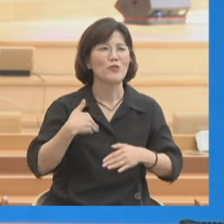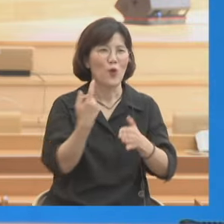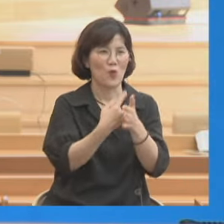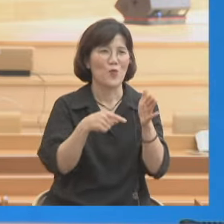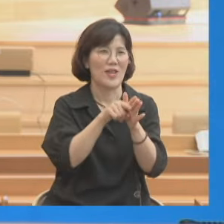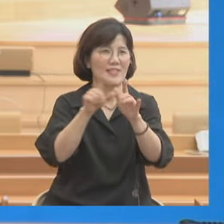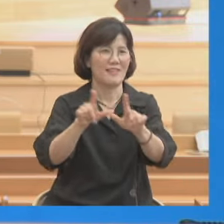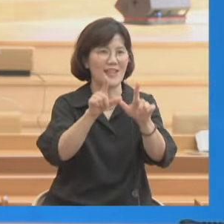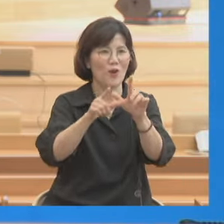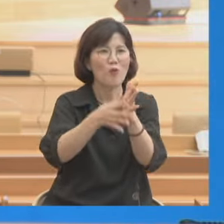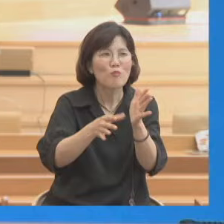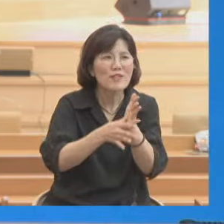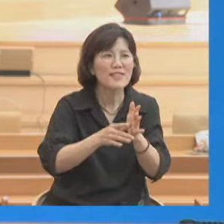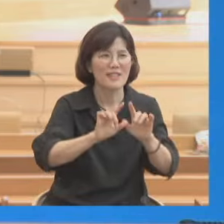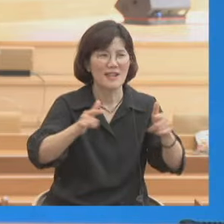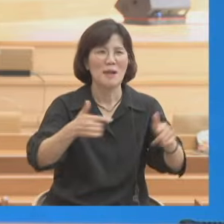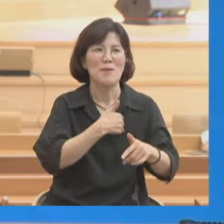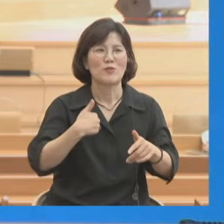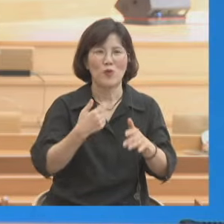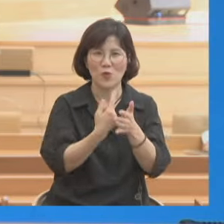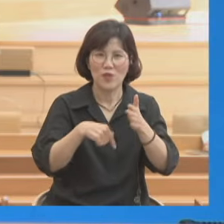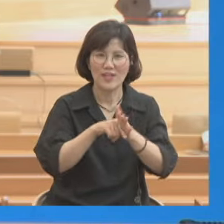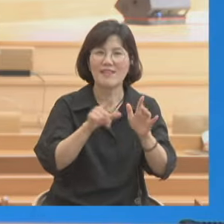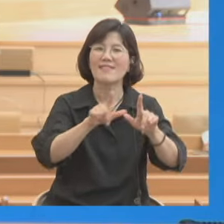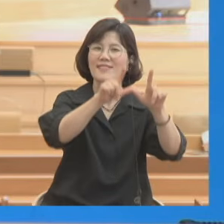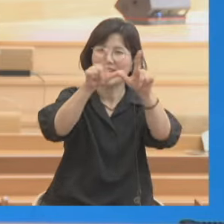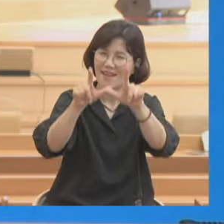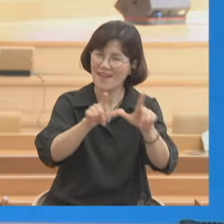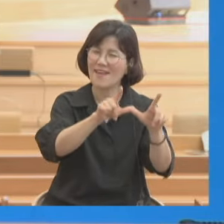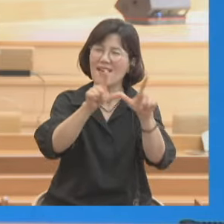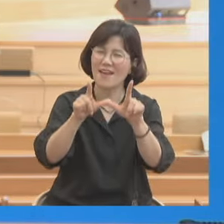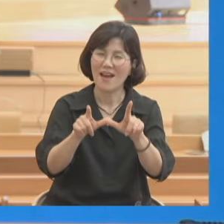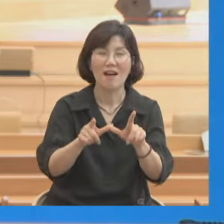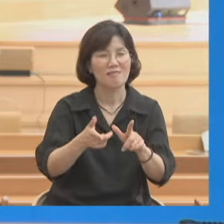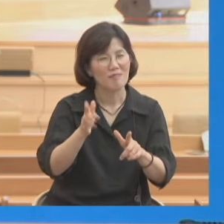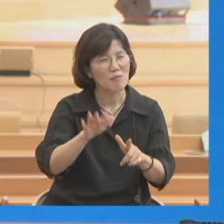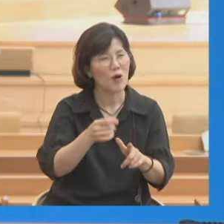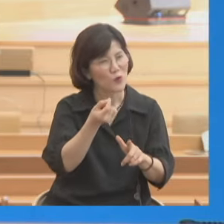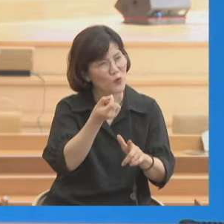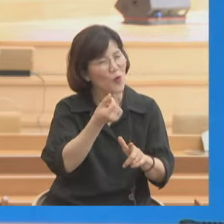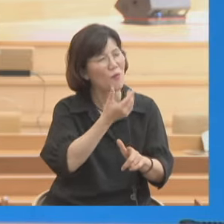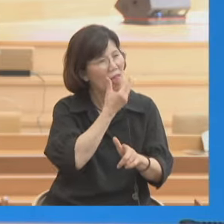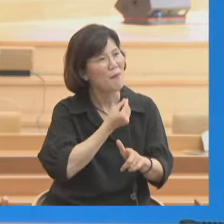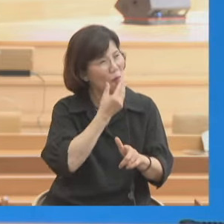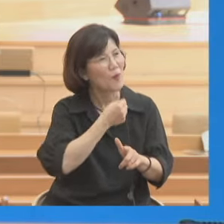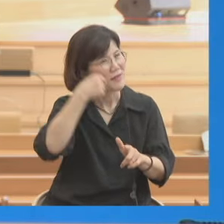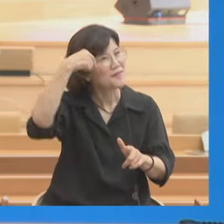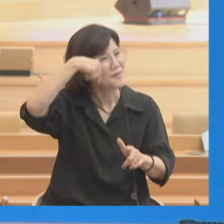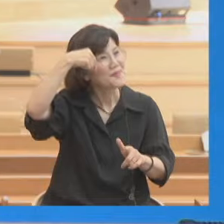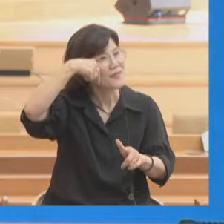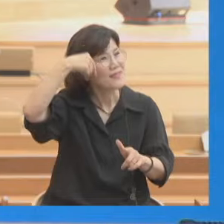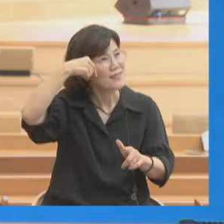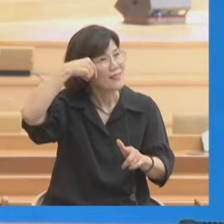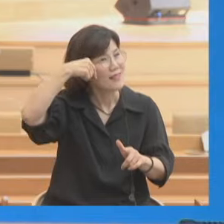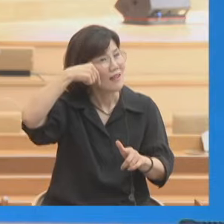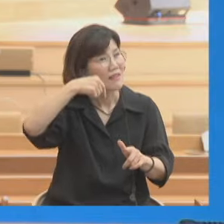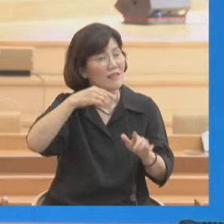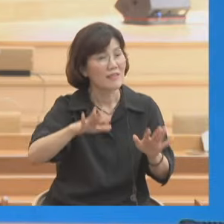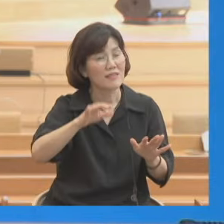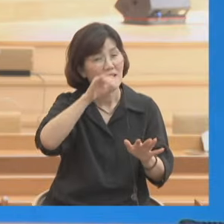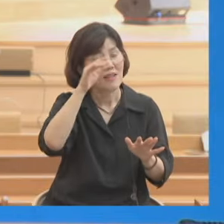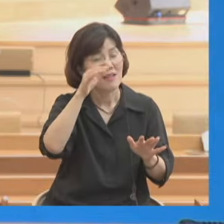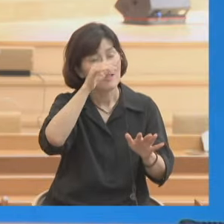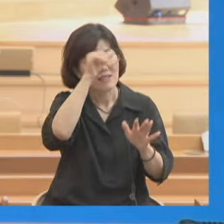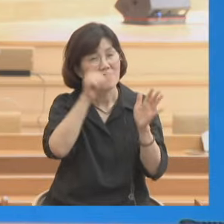추구하면서, 물질의 만족을 추구하면서 그렇게 나름의 어느 정도의 행복을 느끼며 살죠. 그런데 인생의 오후를